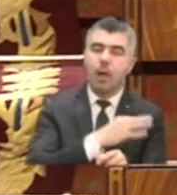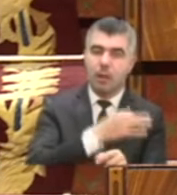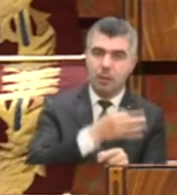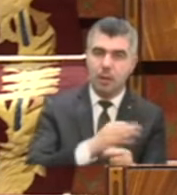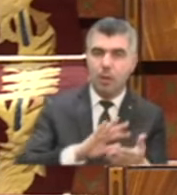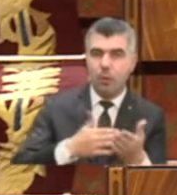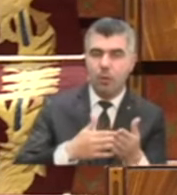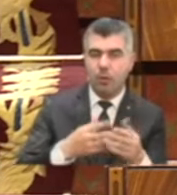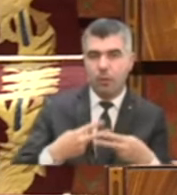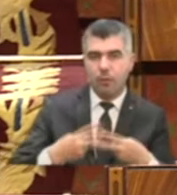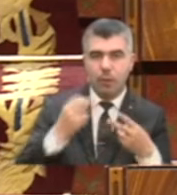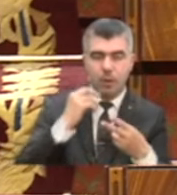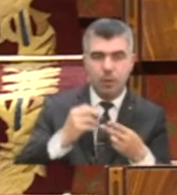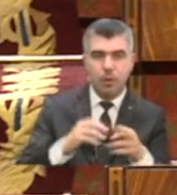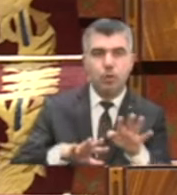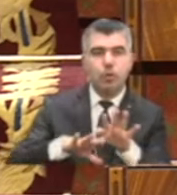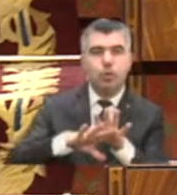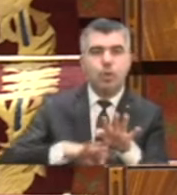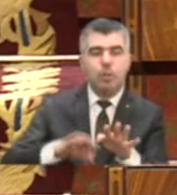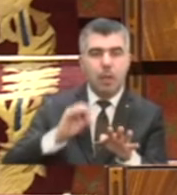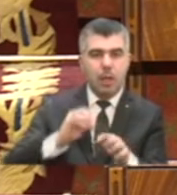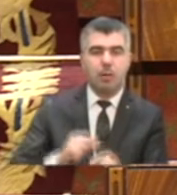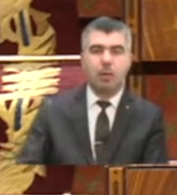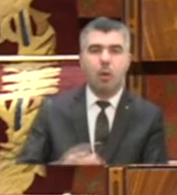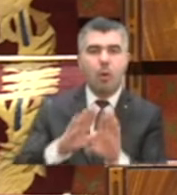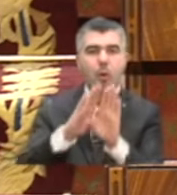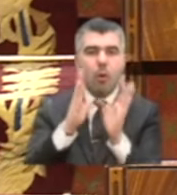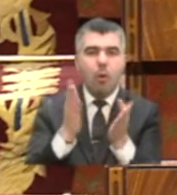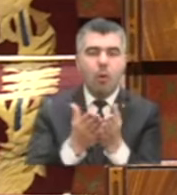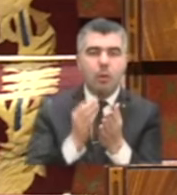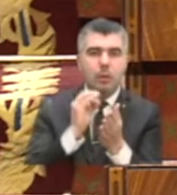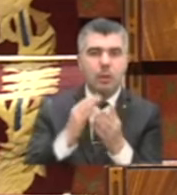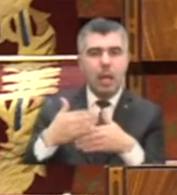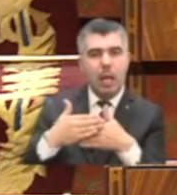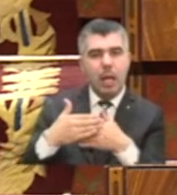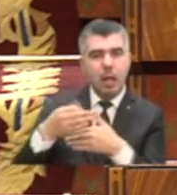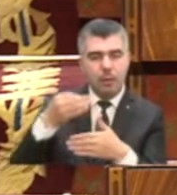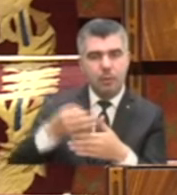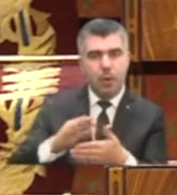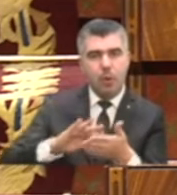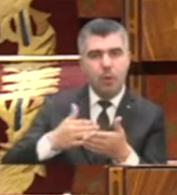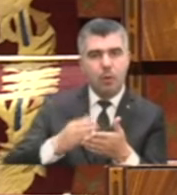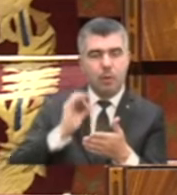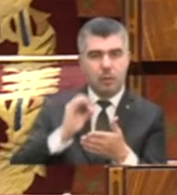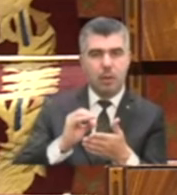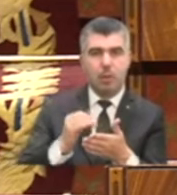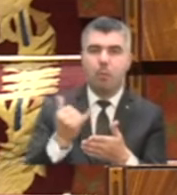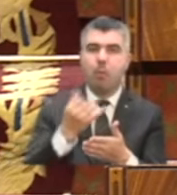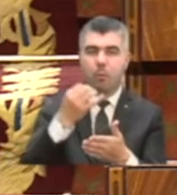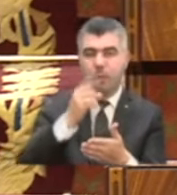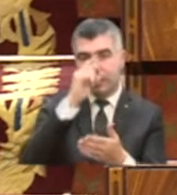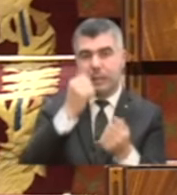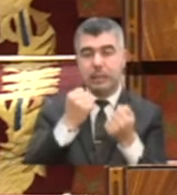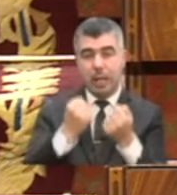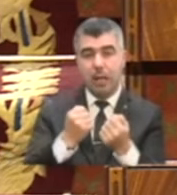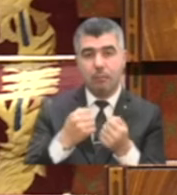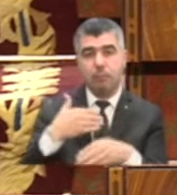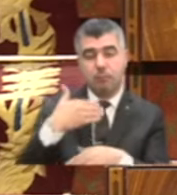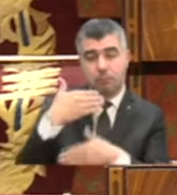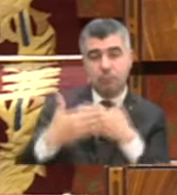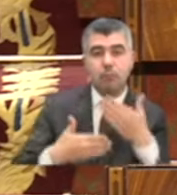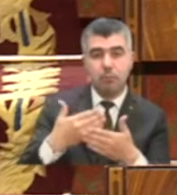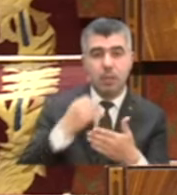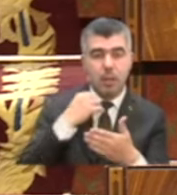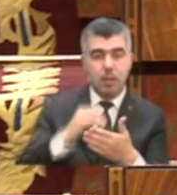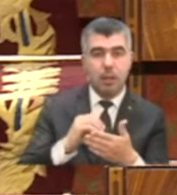تحقيق اندماجها الاقتصادي والاجتماعي، لأن جلها يبقى على أبواب المؤسسات في ظروف وأوضاع جد صعبة بعد بلوغ